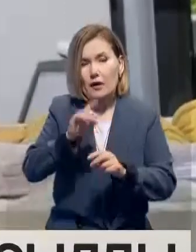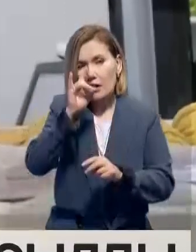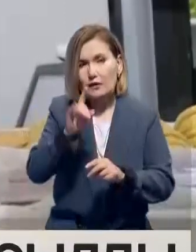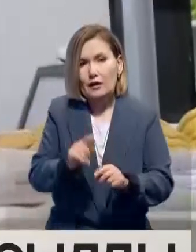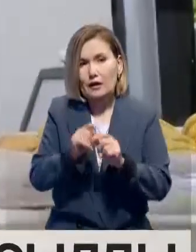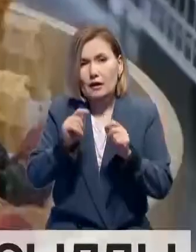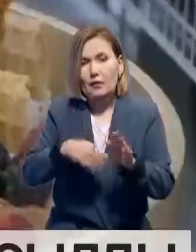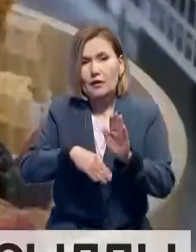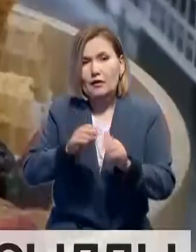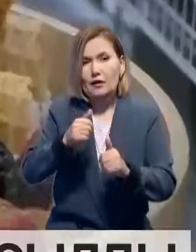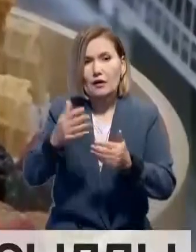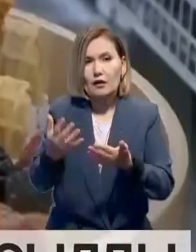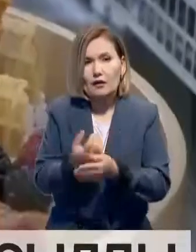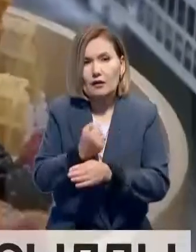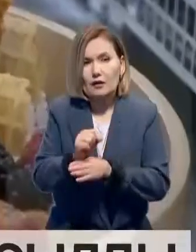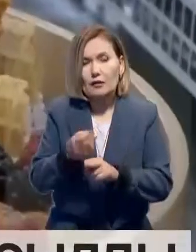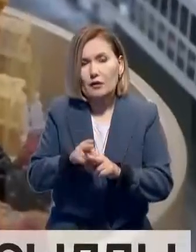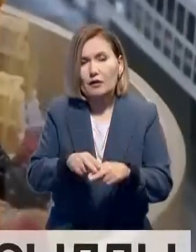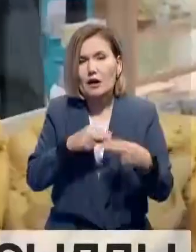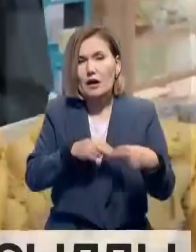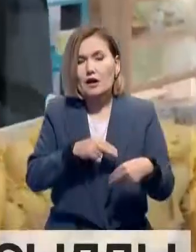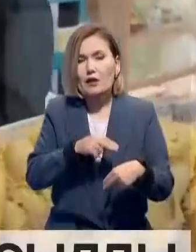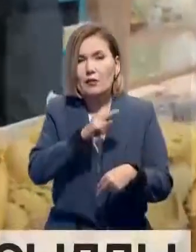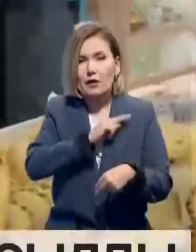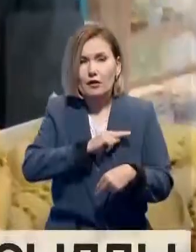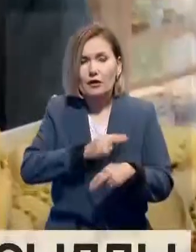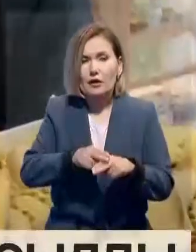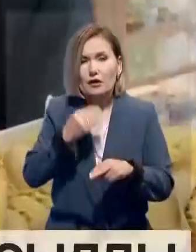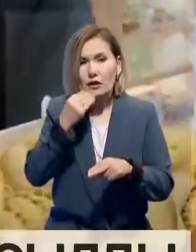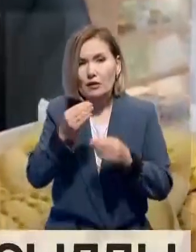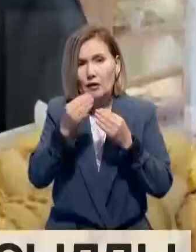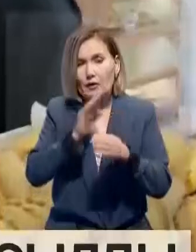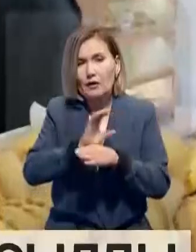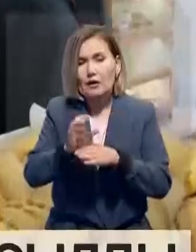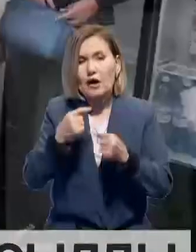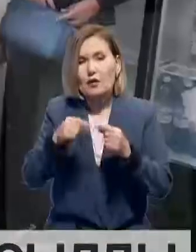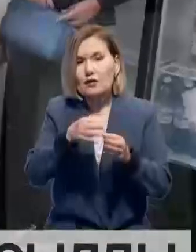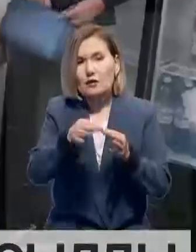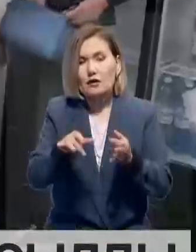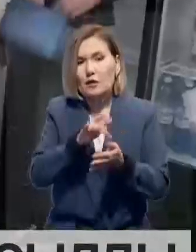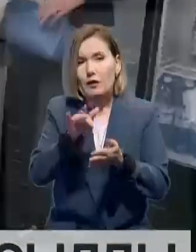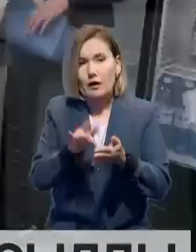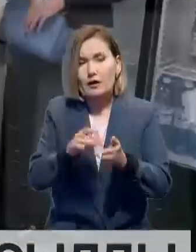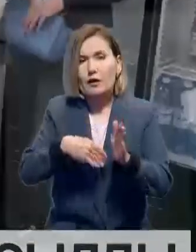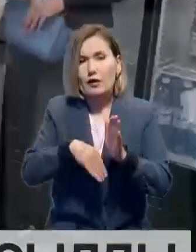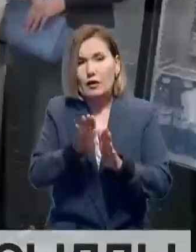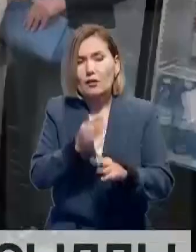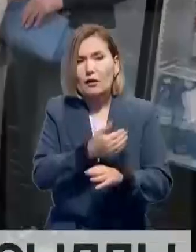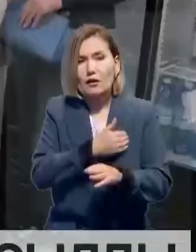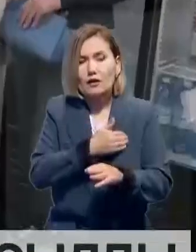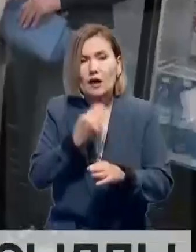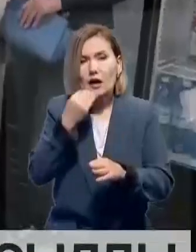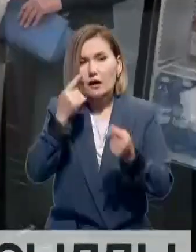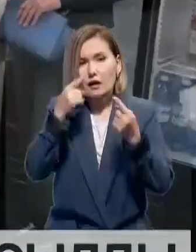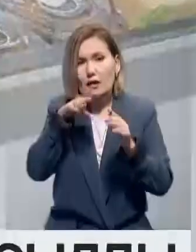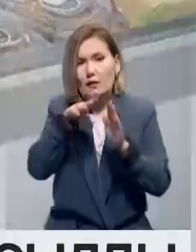үздік тауары байқауында дараланды. Еңбекқоржаның ендігі арманы сапалы өнімді еліміздің өзге қалаларына тасымалдап, заманауи